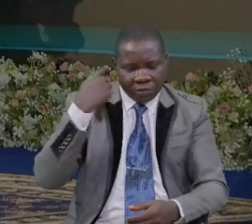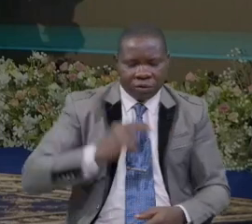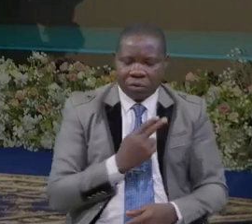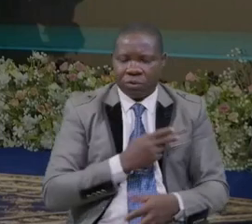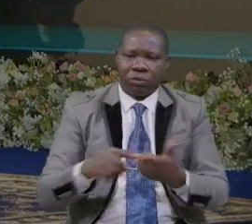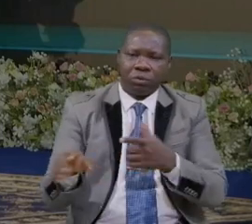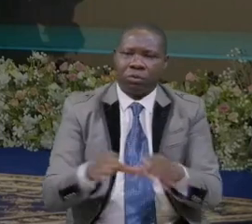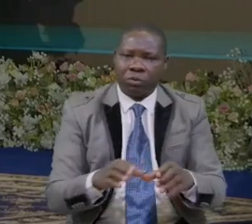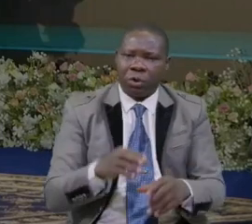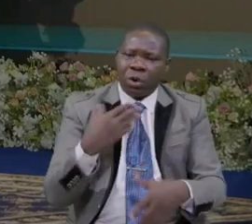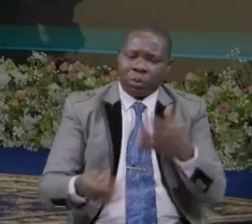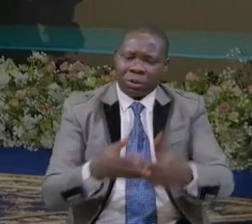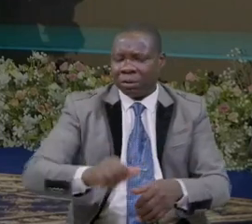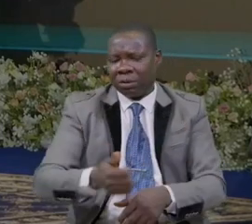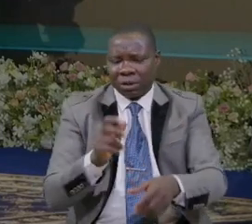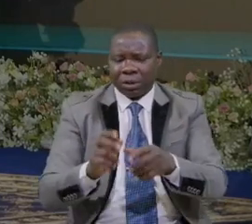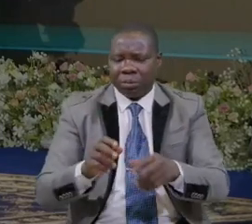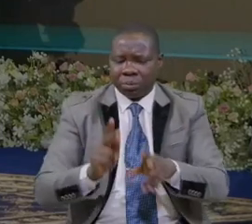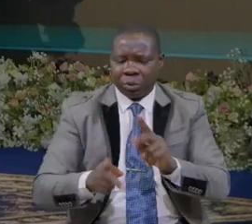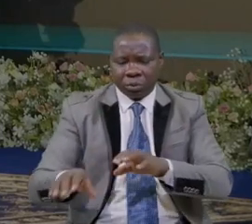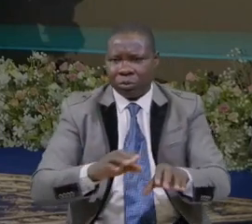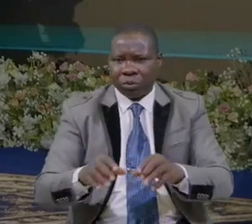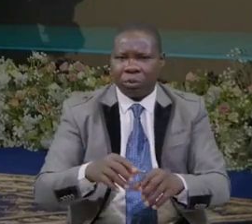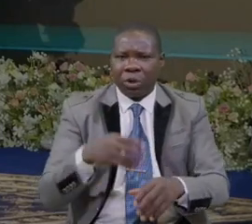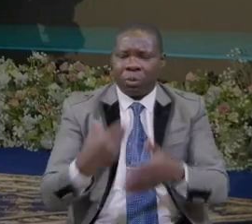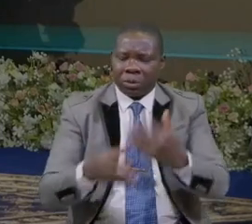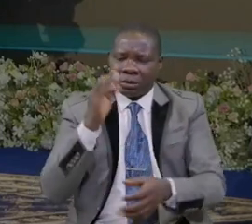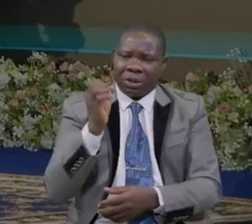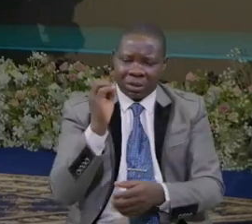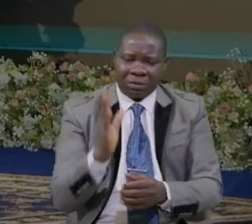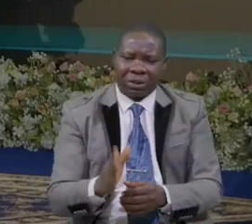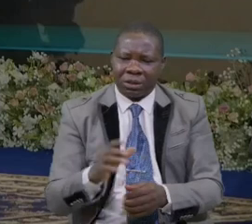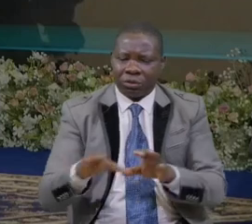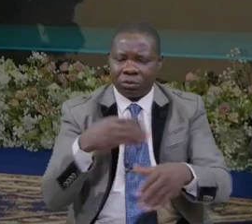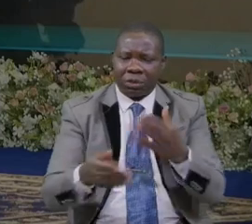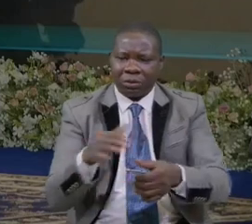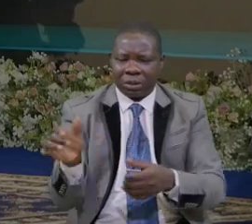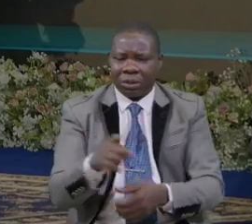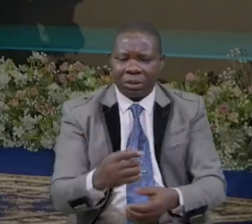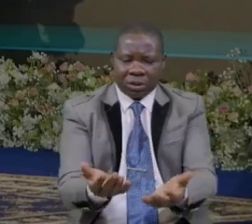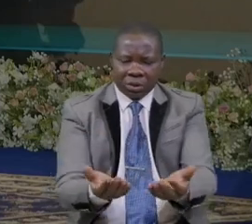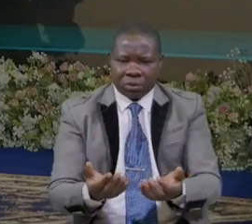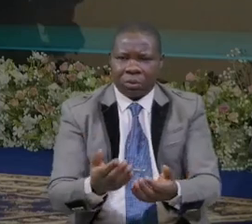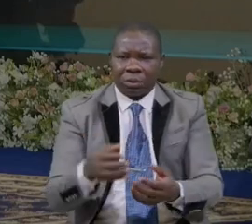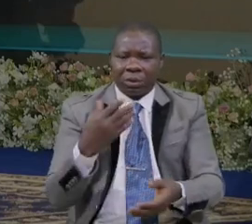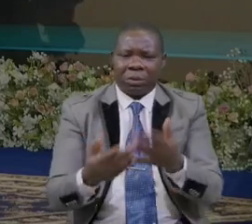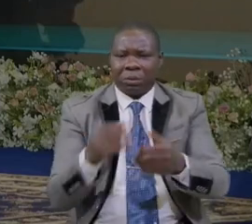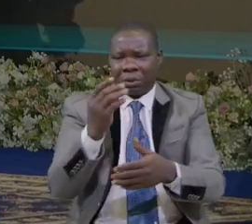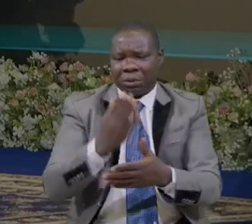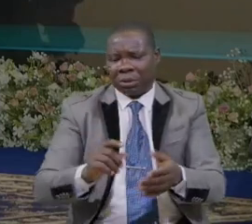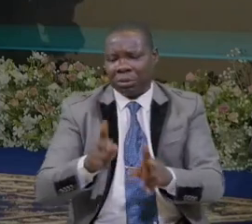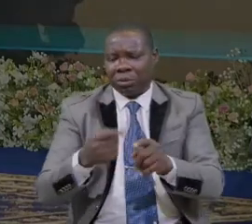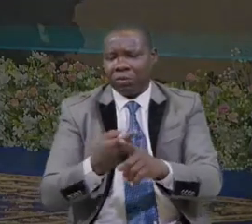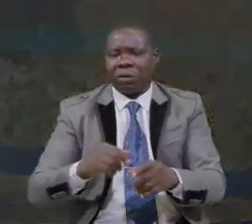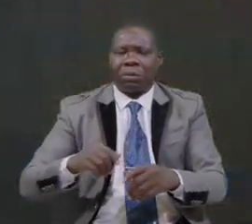les autres font, ne t'en fais pas. Tel évangéliste, les autres de l'extérieur, d'ici ou